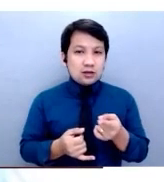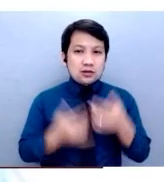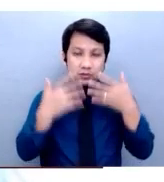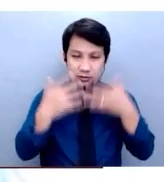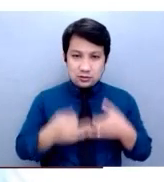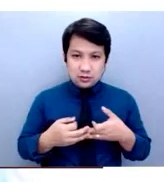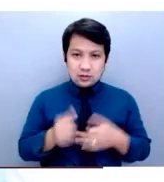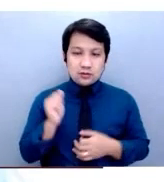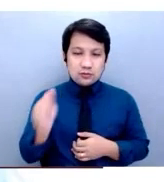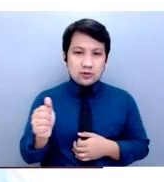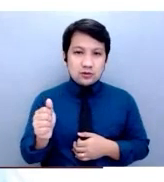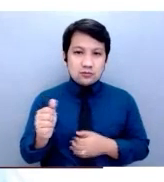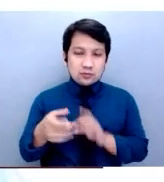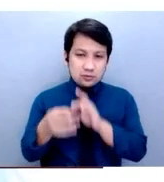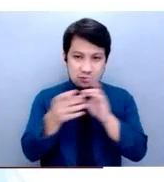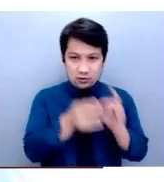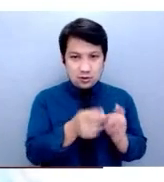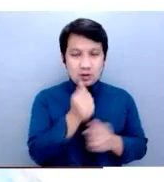na version